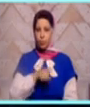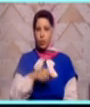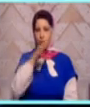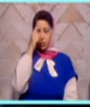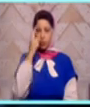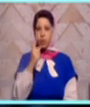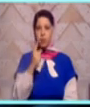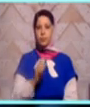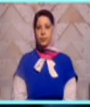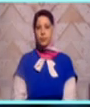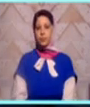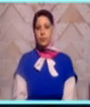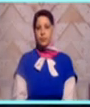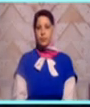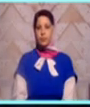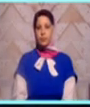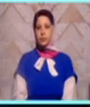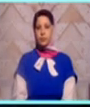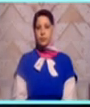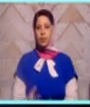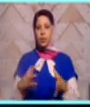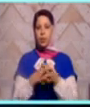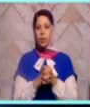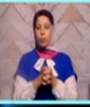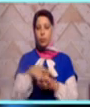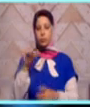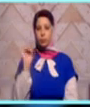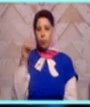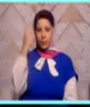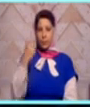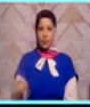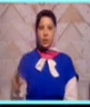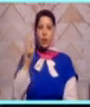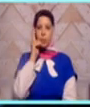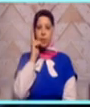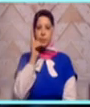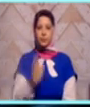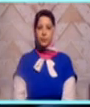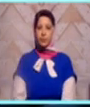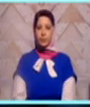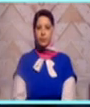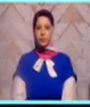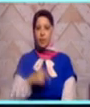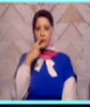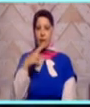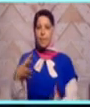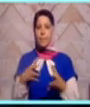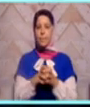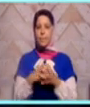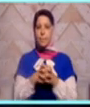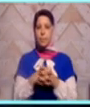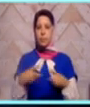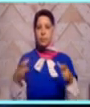التطبيق. يعني وده له ارتباط وثيق يعني الخبر اللي احنا كنا بنتحدث عنه هو عمليه الانقطاعات